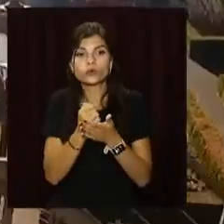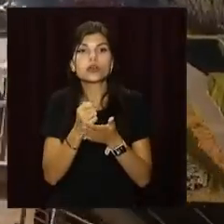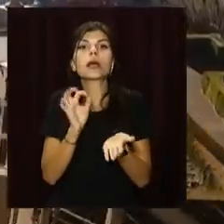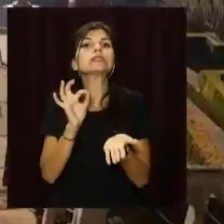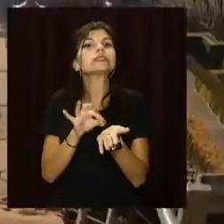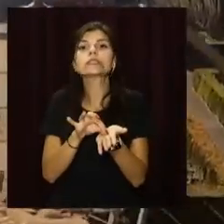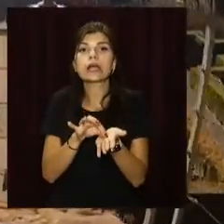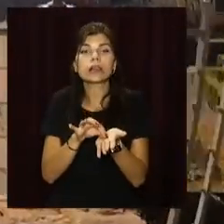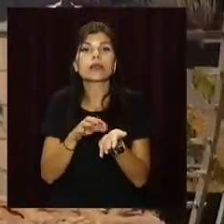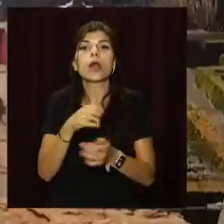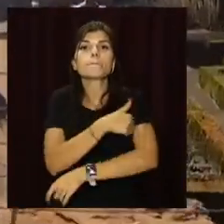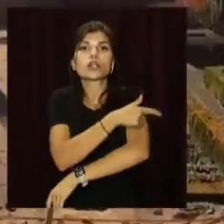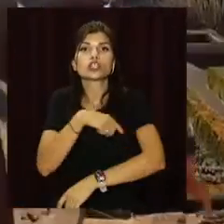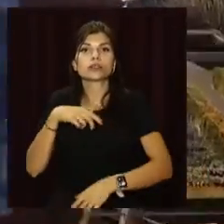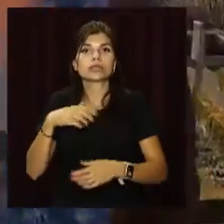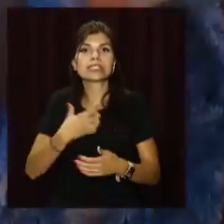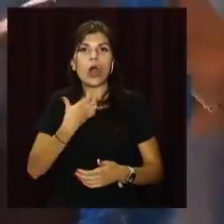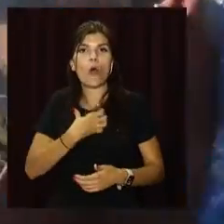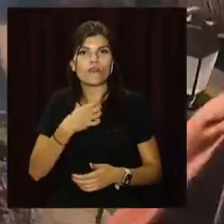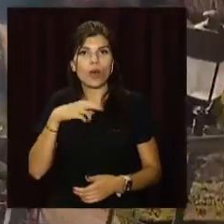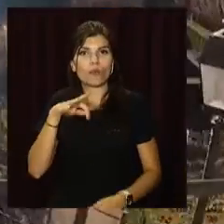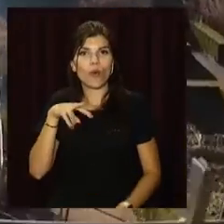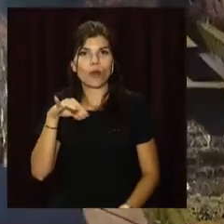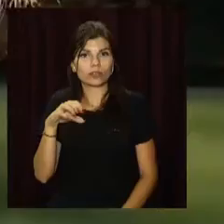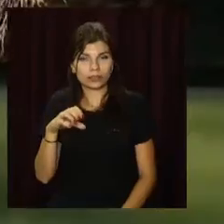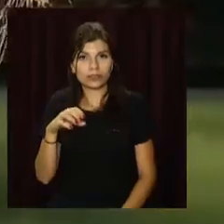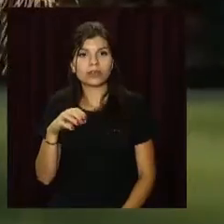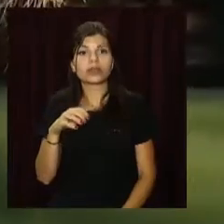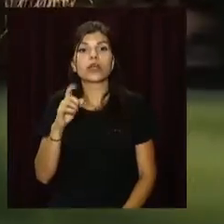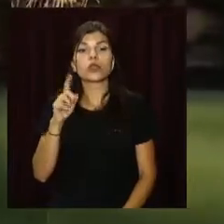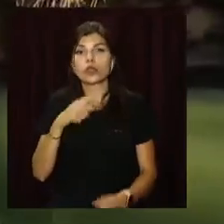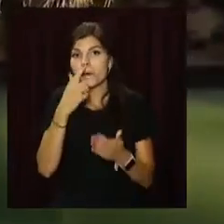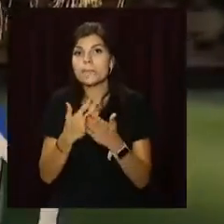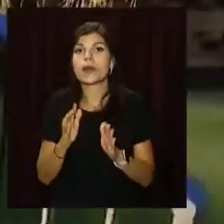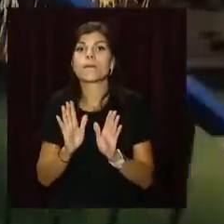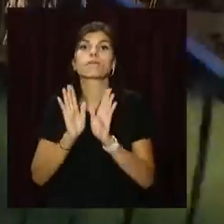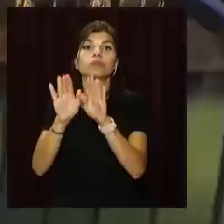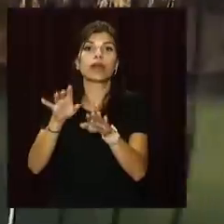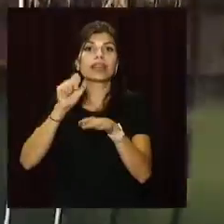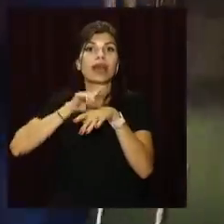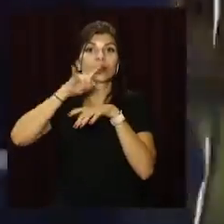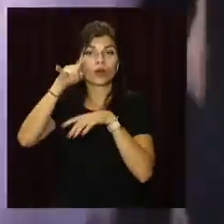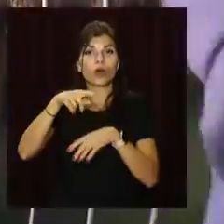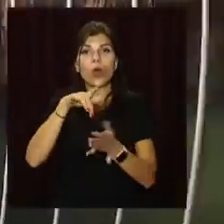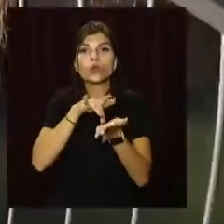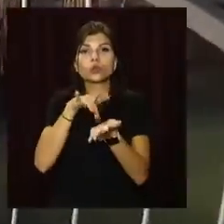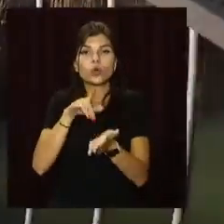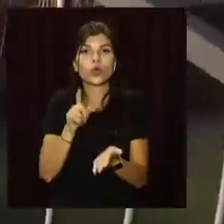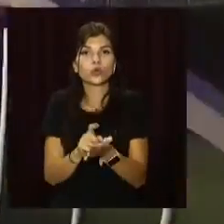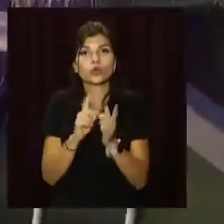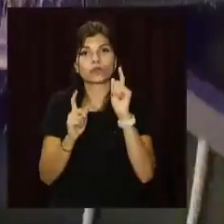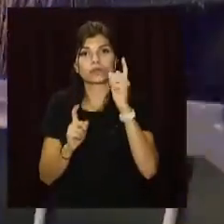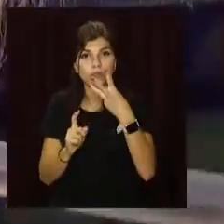поїздки, медичний поліс дійсний на території ЄС. А ще перед посадкою на літак туристи мають надати один з